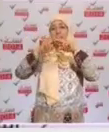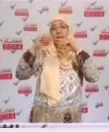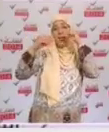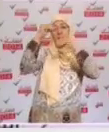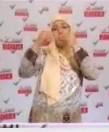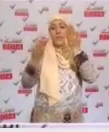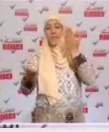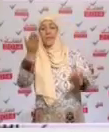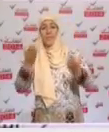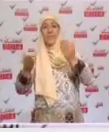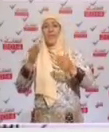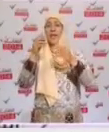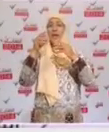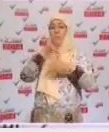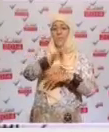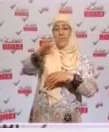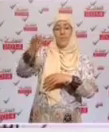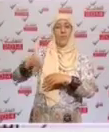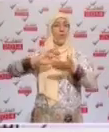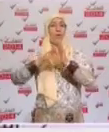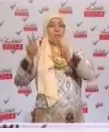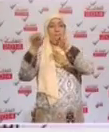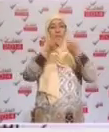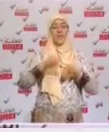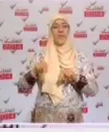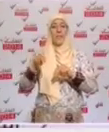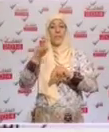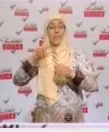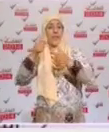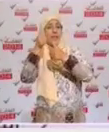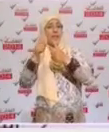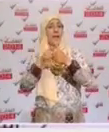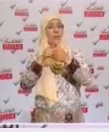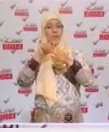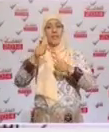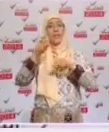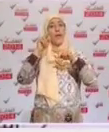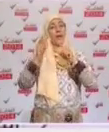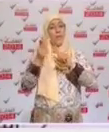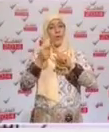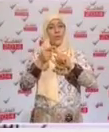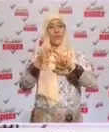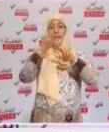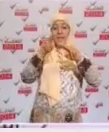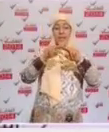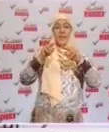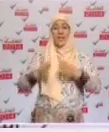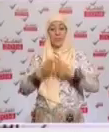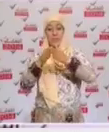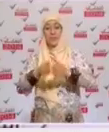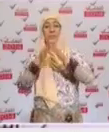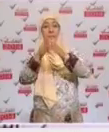متكاملة وعادلة تراعي الفوارق الديمغرافية والخصوصيات في الجهة. أولاً، الشريط الساحلي يرتكز على السياحة والصيد البحري في حاجة إلى